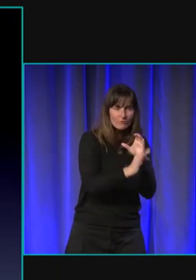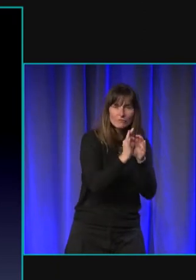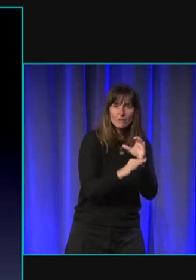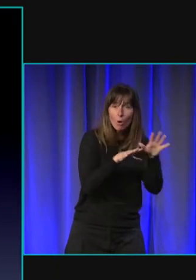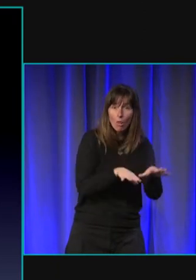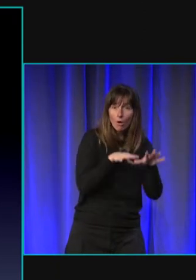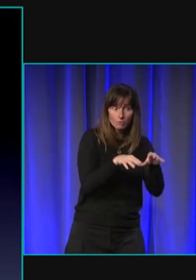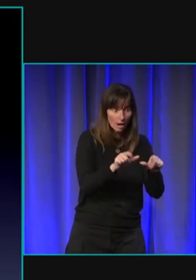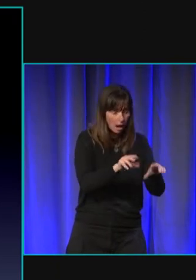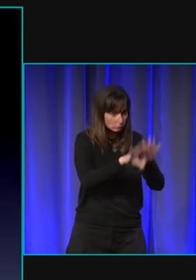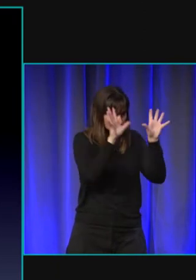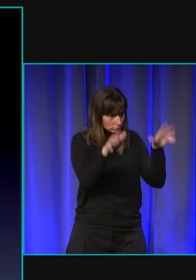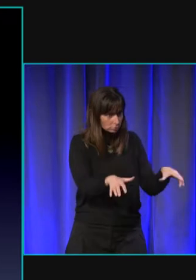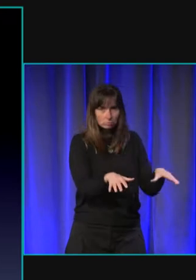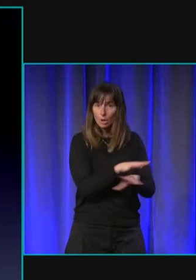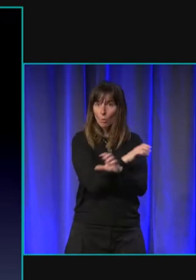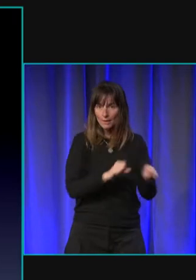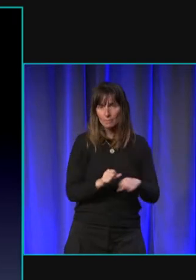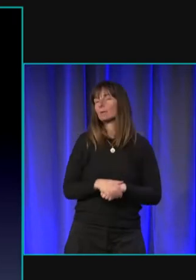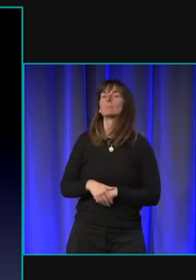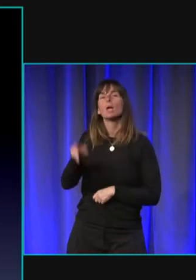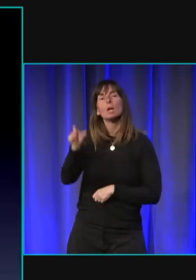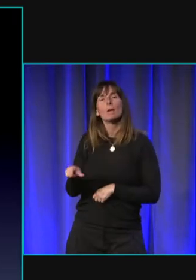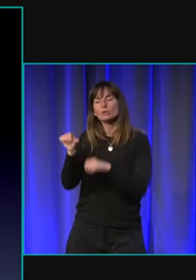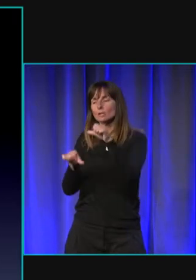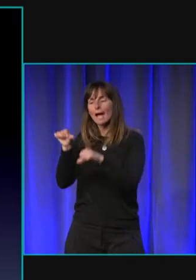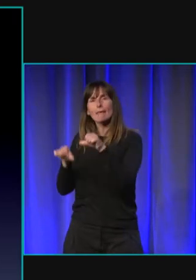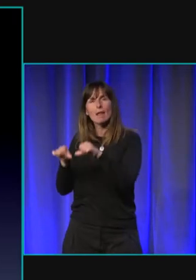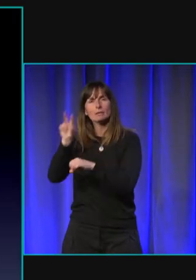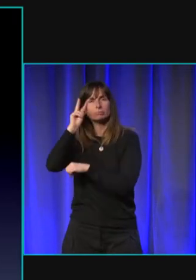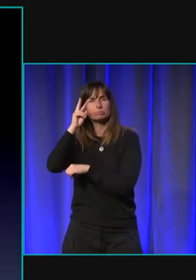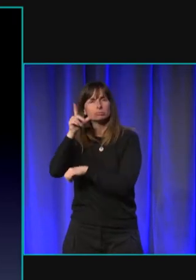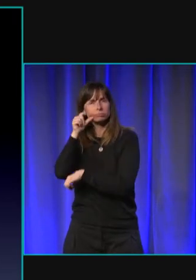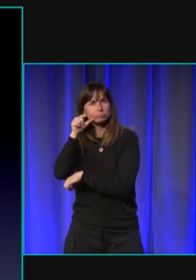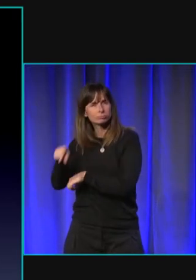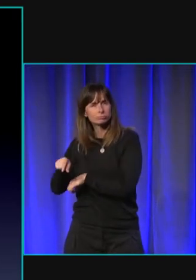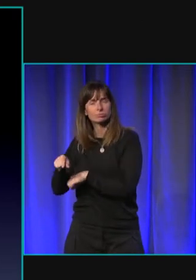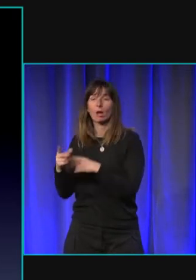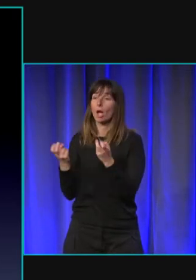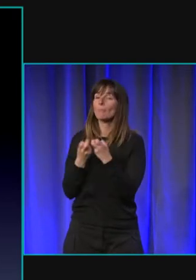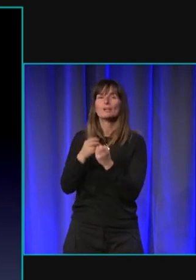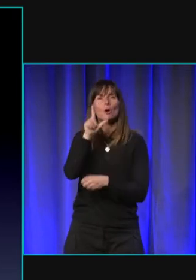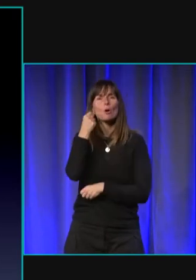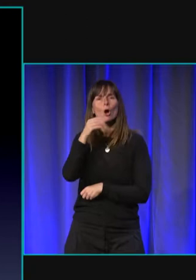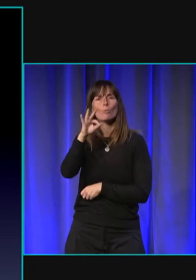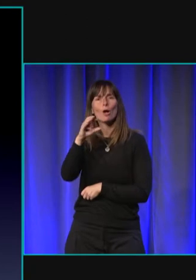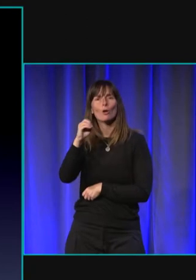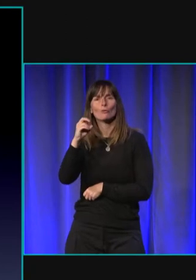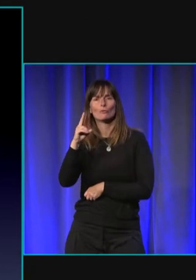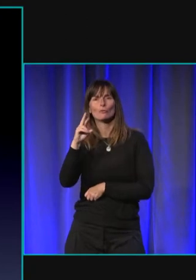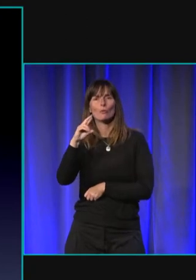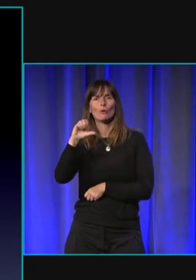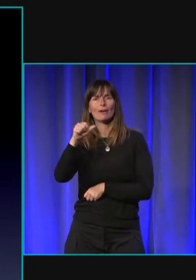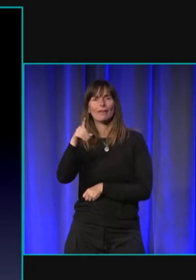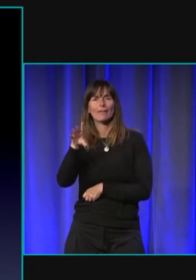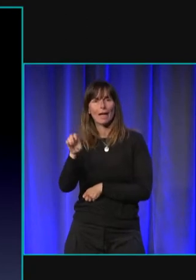considérable. Chez les athlètes qui s'entraînent sur des longues distances, si vous prenez un Martin Fourcade, par exemple, il a aussi à peu